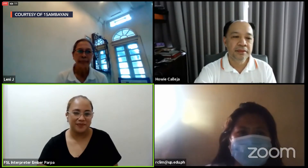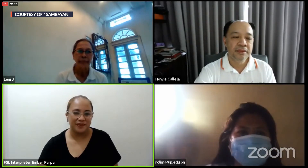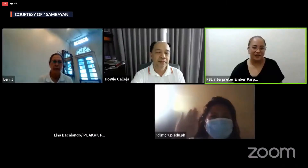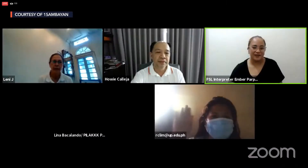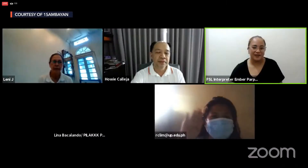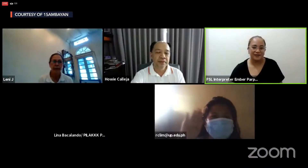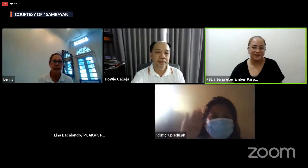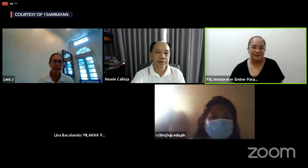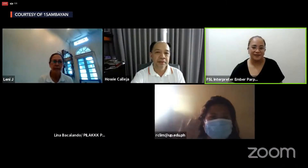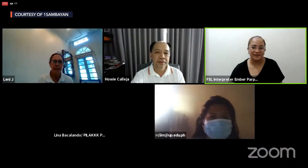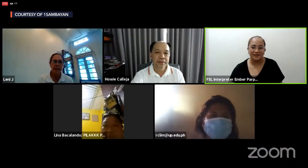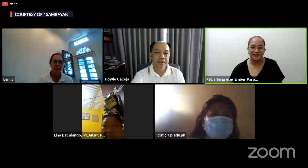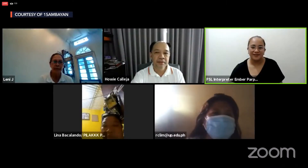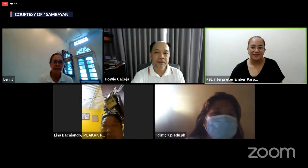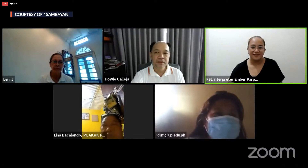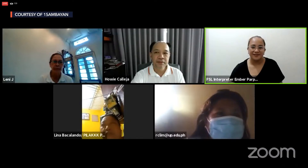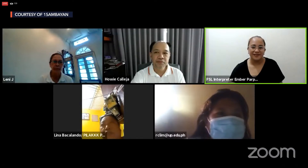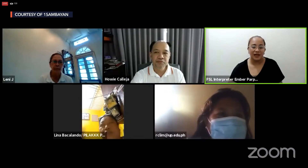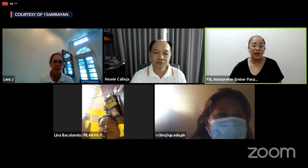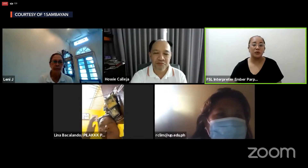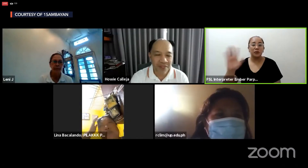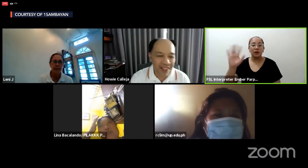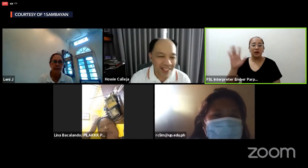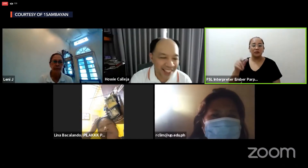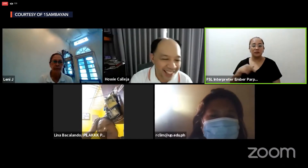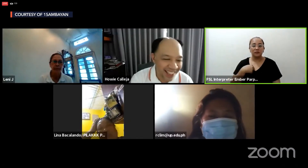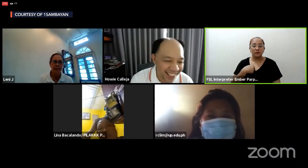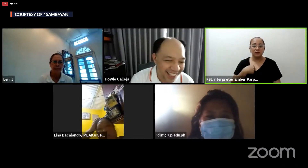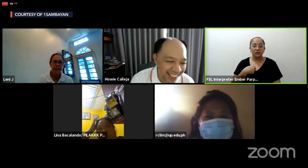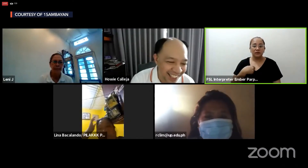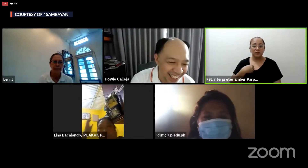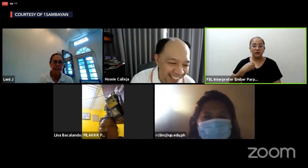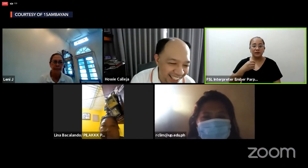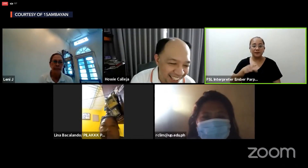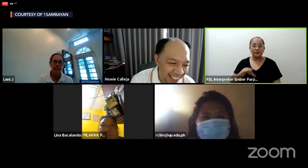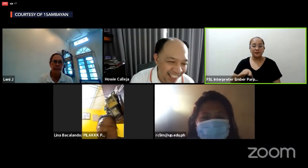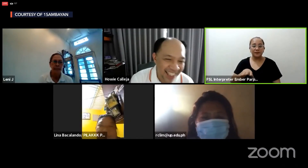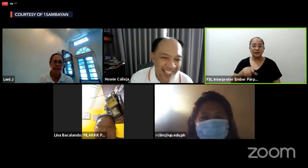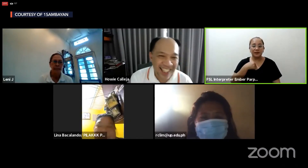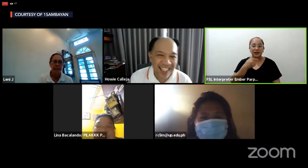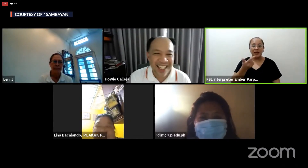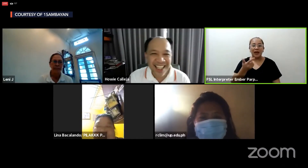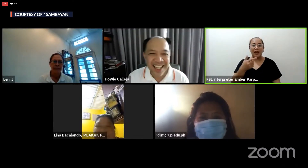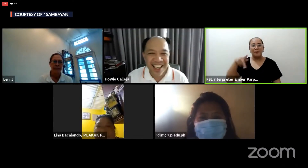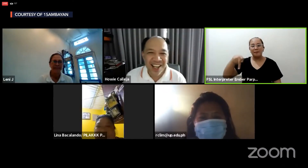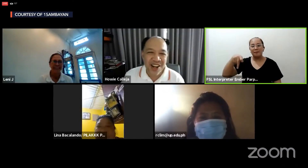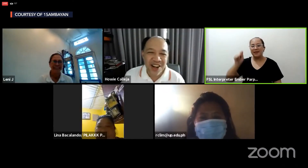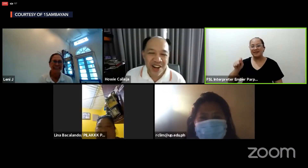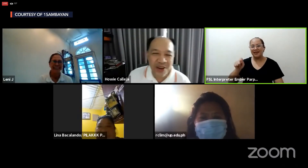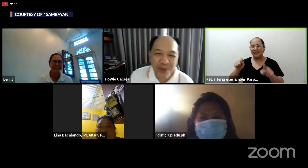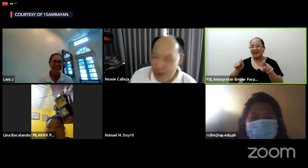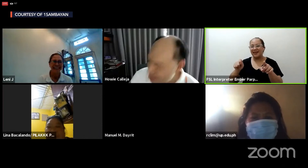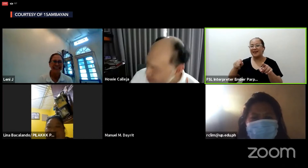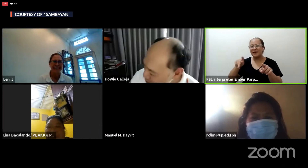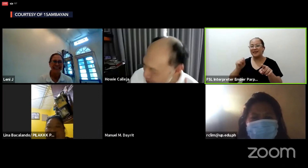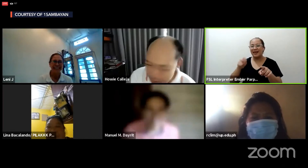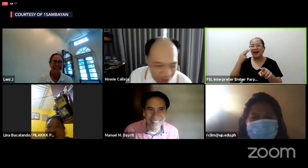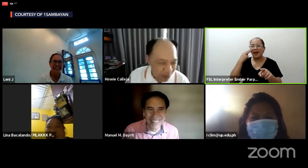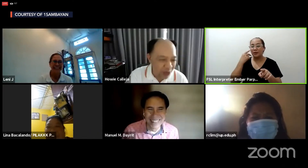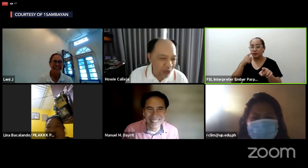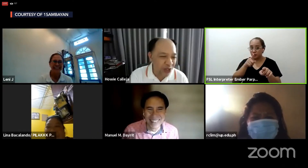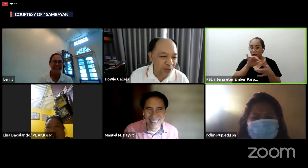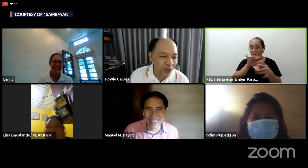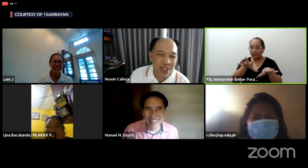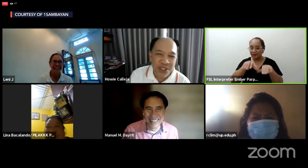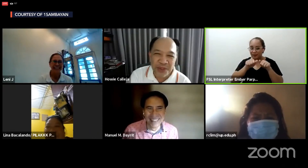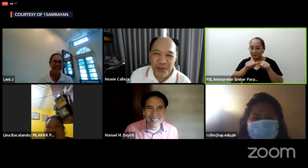it's good to know pala PT kayo ha. So adopted ka na sa atin sa health sector. No? Opo. That was